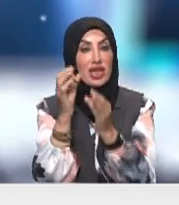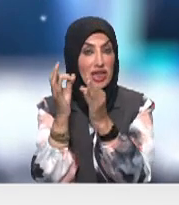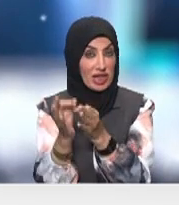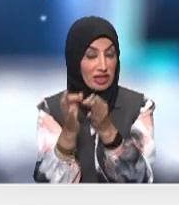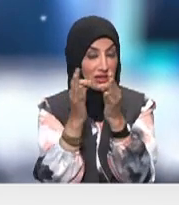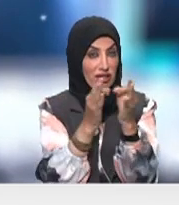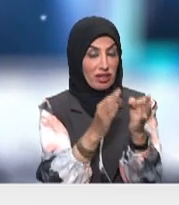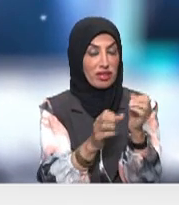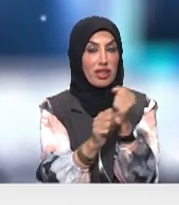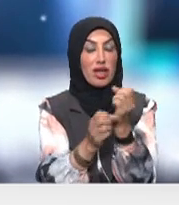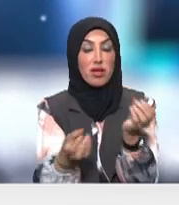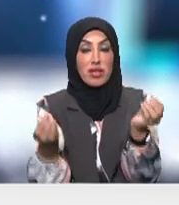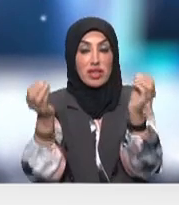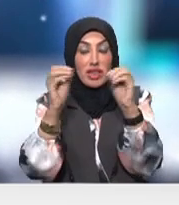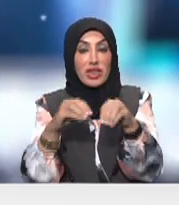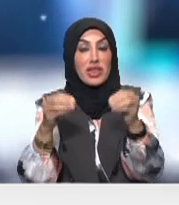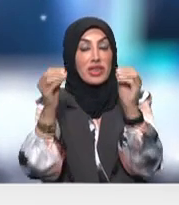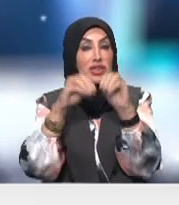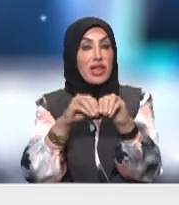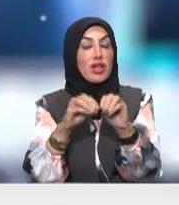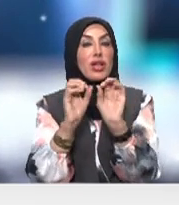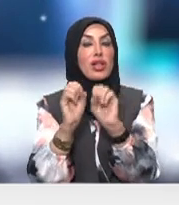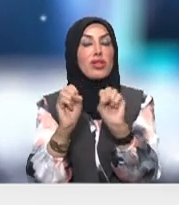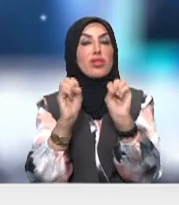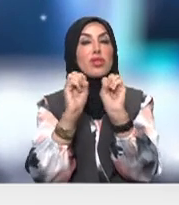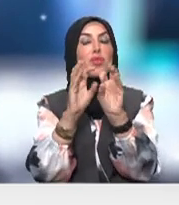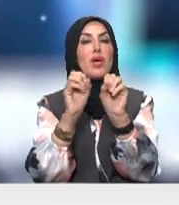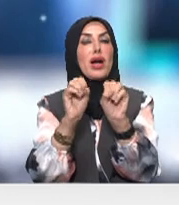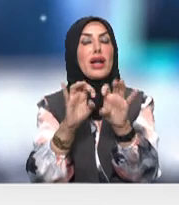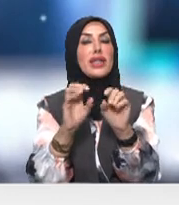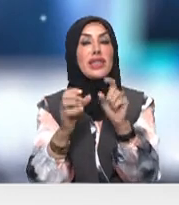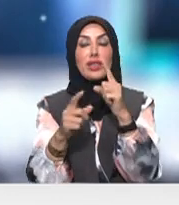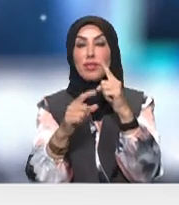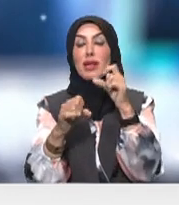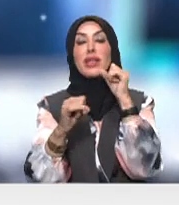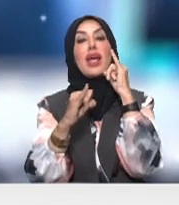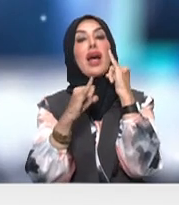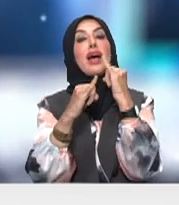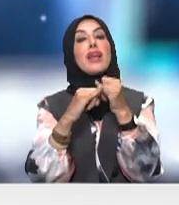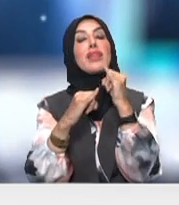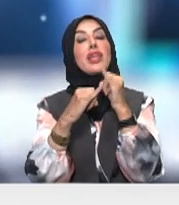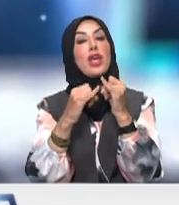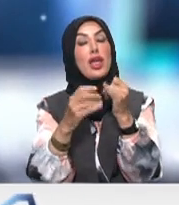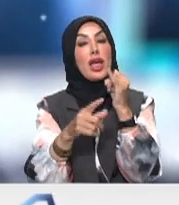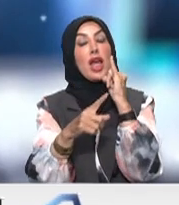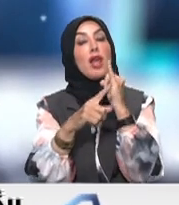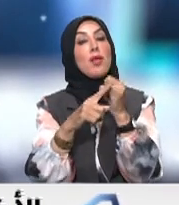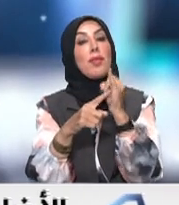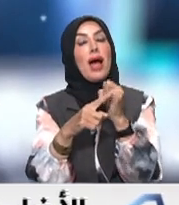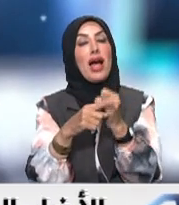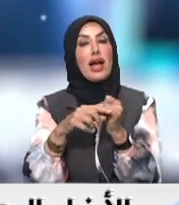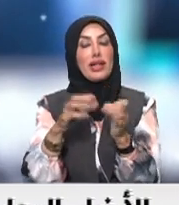أن تركز إمدادات العديد من المعادن الحرجة في عدد محدود من الدول